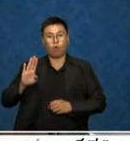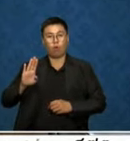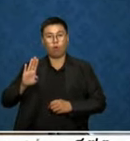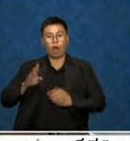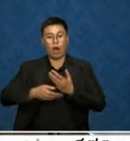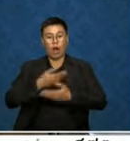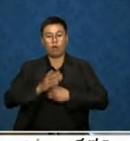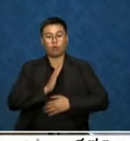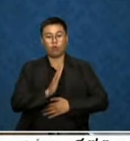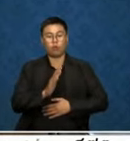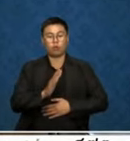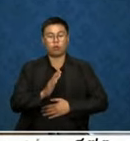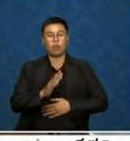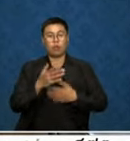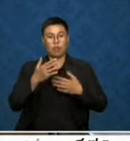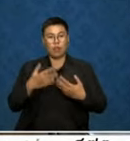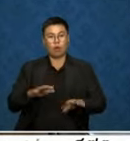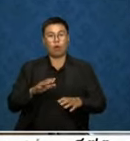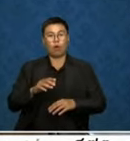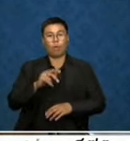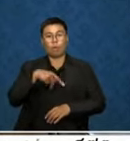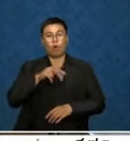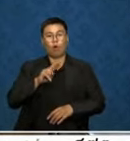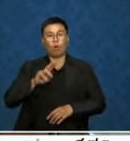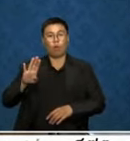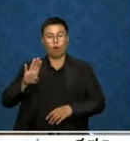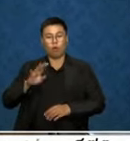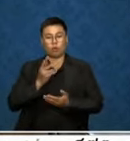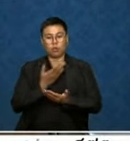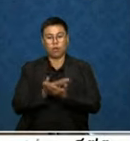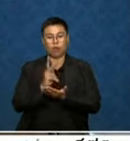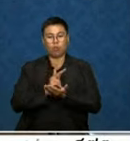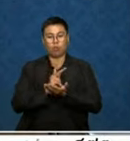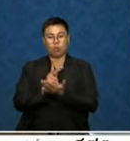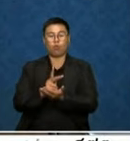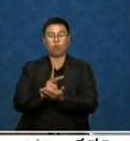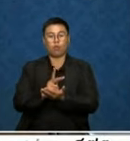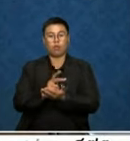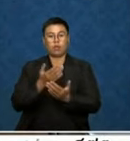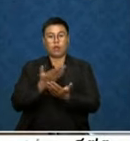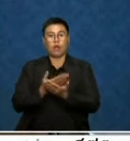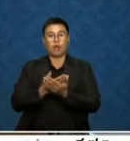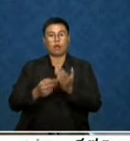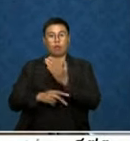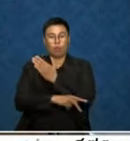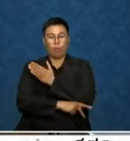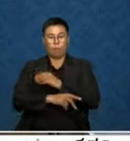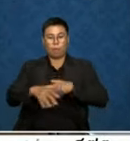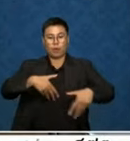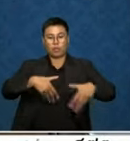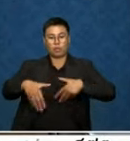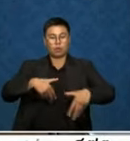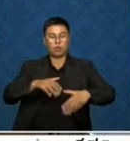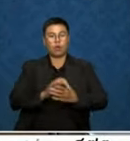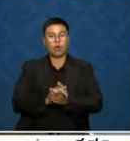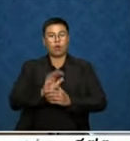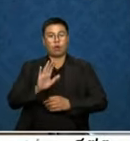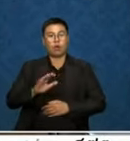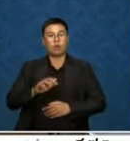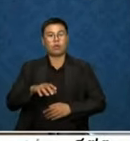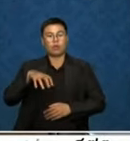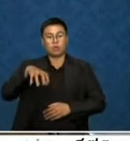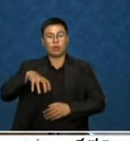ขายตรงและตลาดแบบตรงและพ.ร.บ.การกู้ยืมเงินอันเป็นการฉ้อโกงประชาชนครับของสำนักงานเศรษฐกิจการคลัง